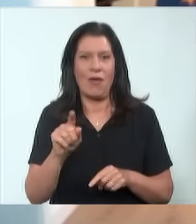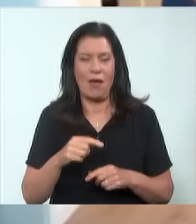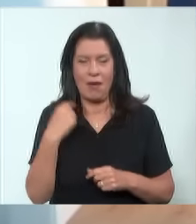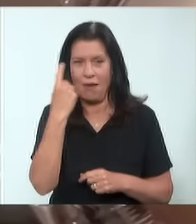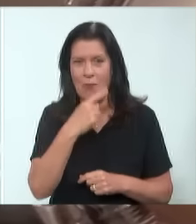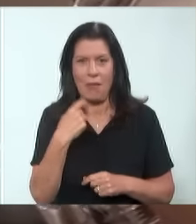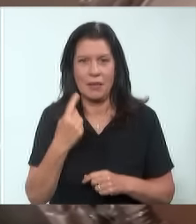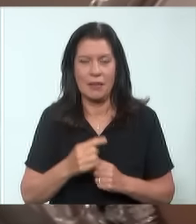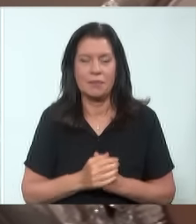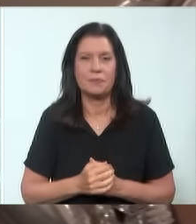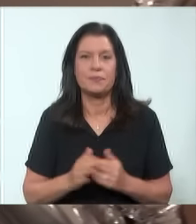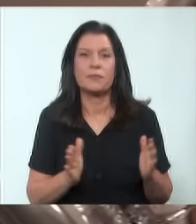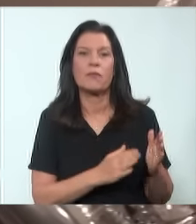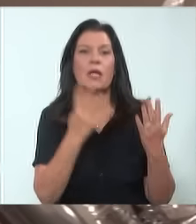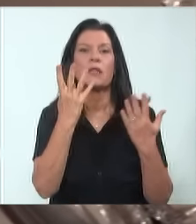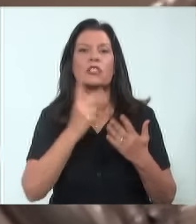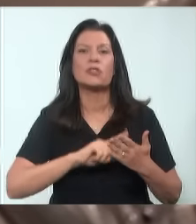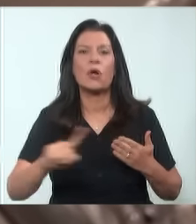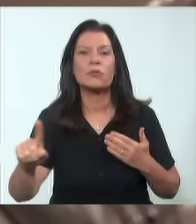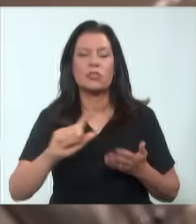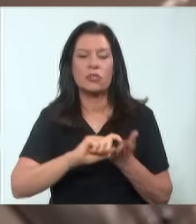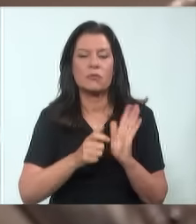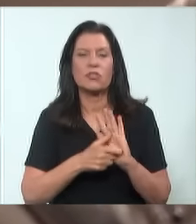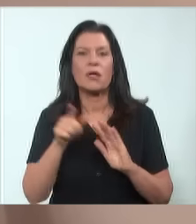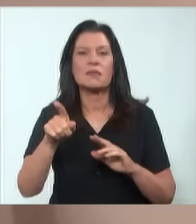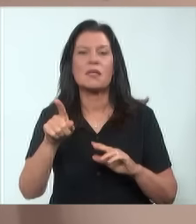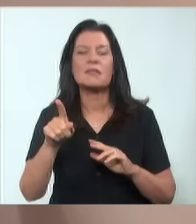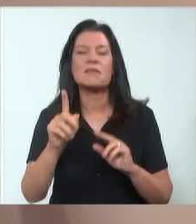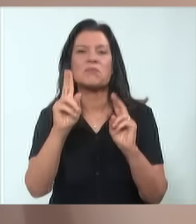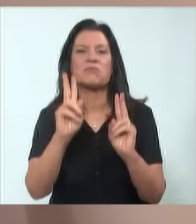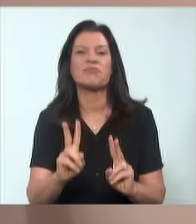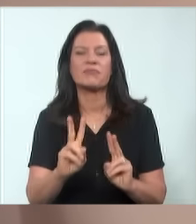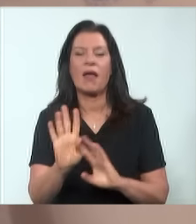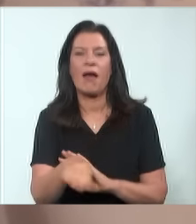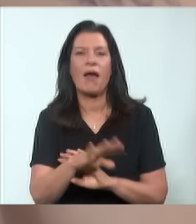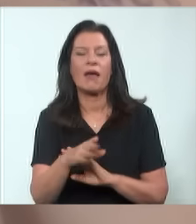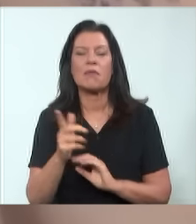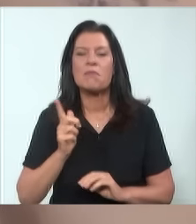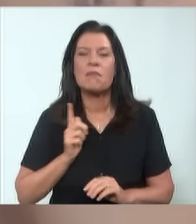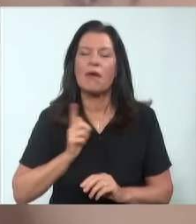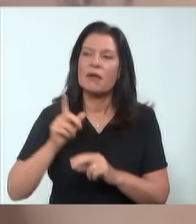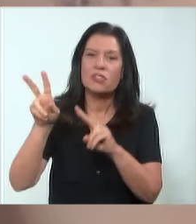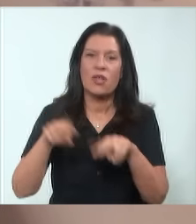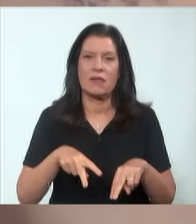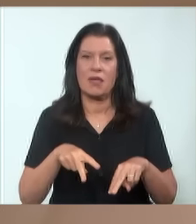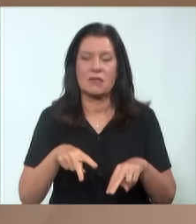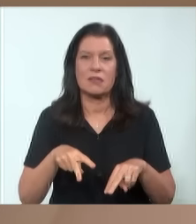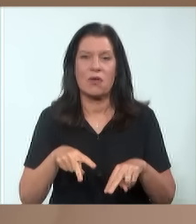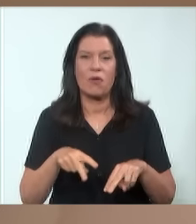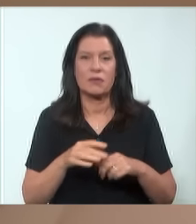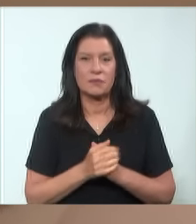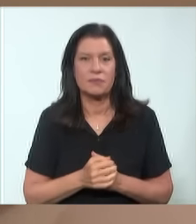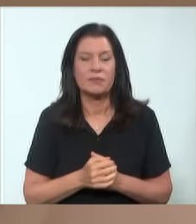9 חודשים שהחדר הזה עומד ריק ומחכה לדניאלה גלבוע. חדר של נערה צעירה שיצאה ממנו בחזרה